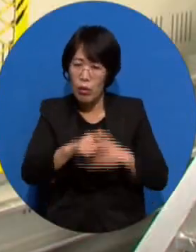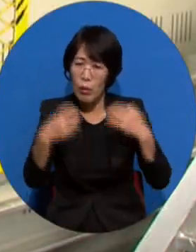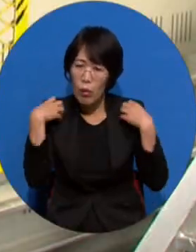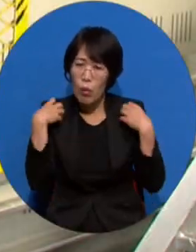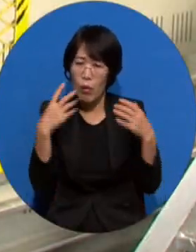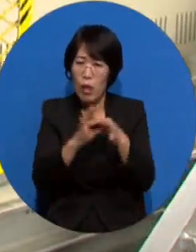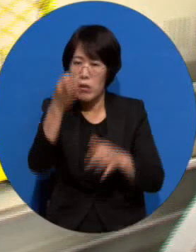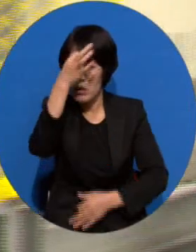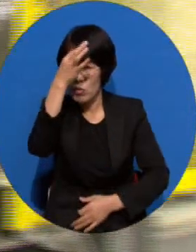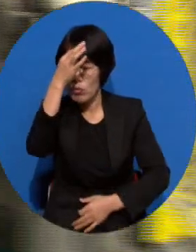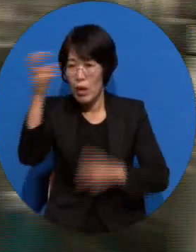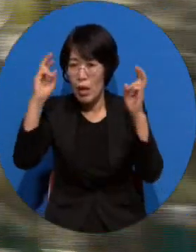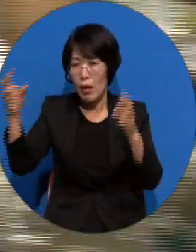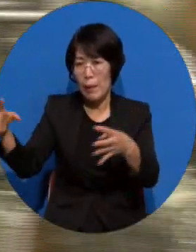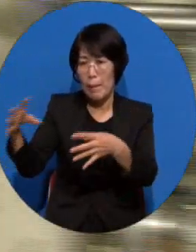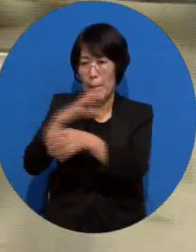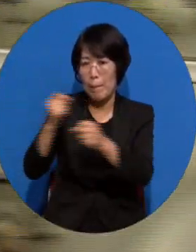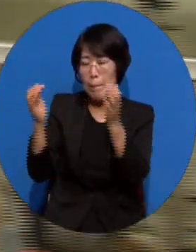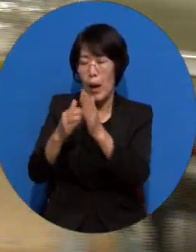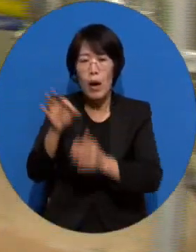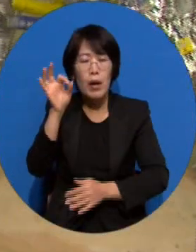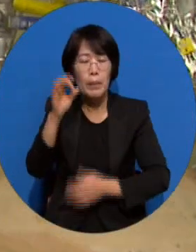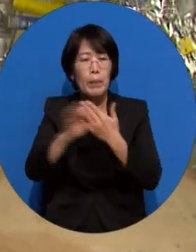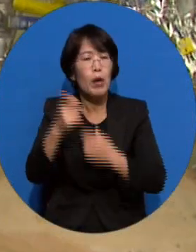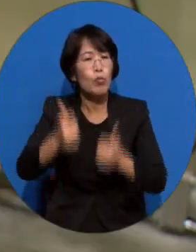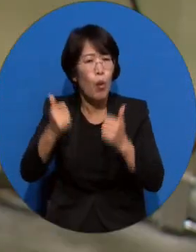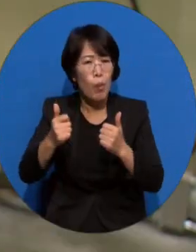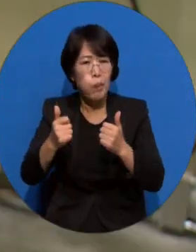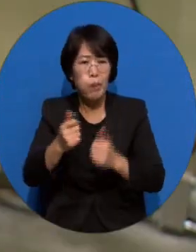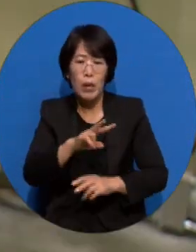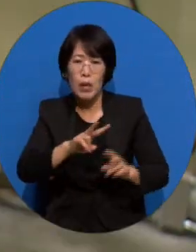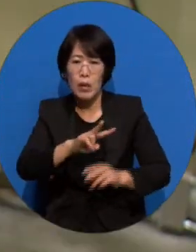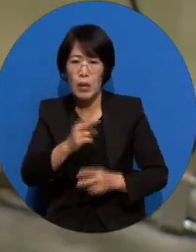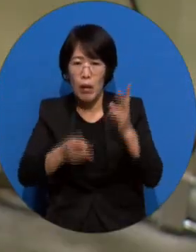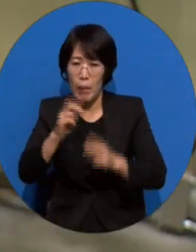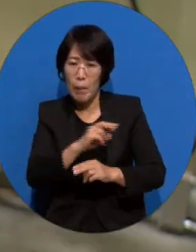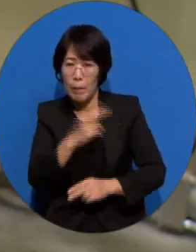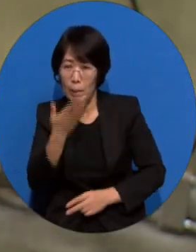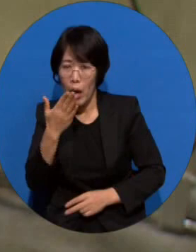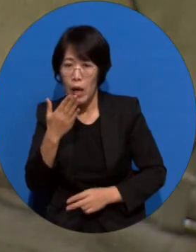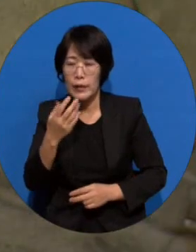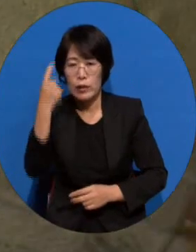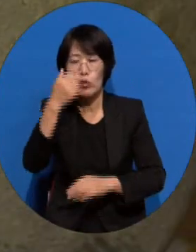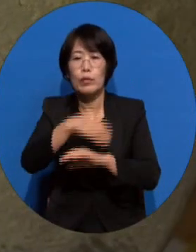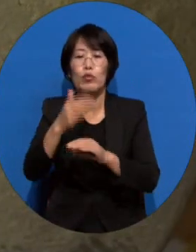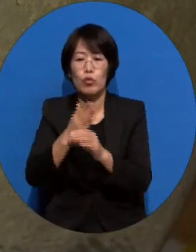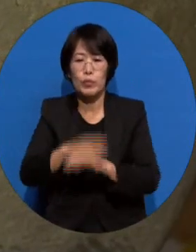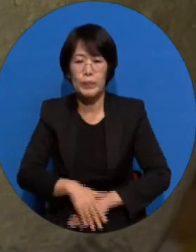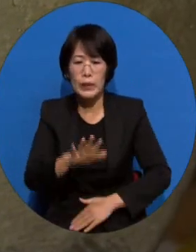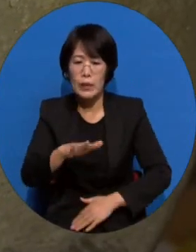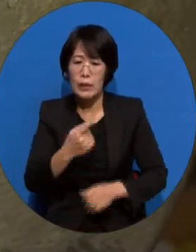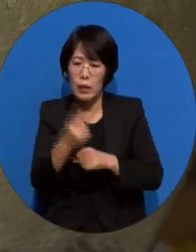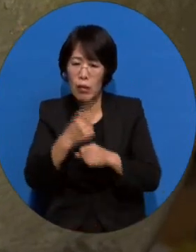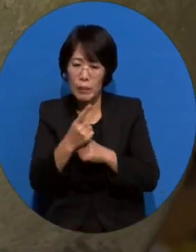기술을 갖춘 업체와 협약을 맺고 시범 운영을 통해 도입 가능 여부를 검토하고 있습니다. 내년도 거의 80% 이상이